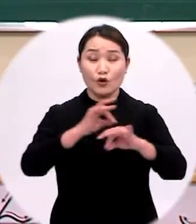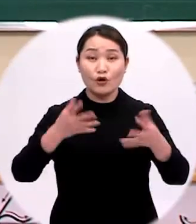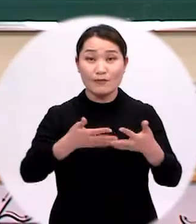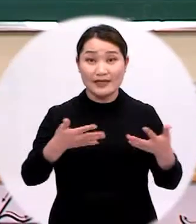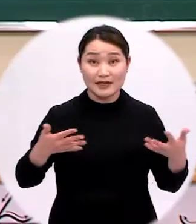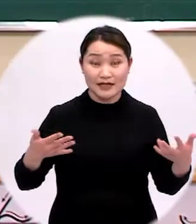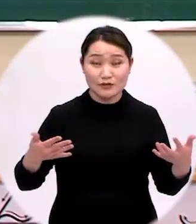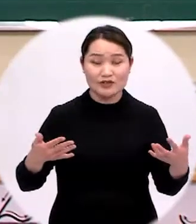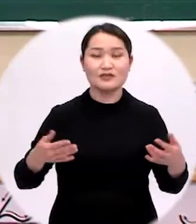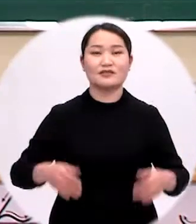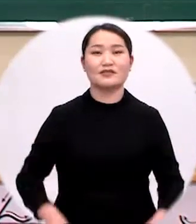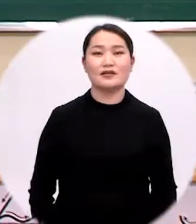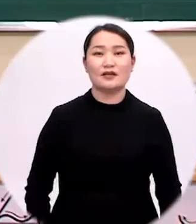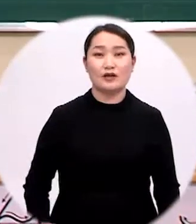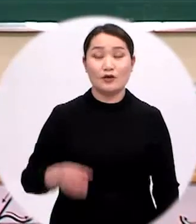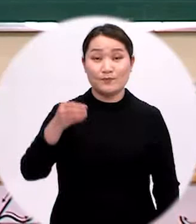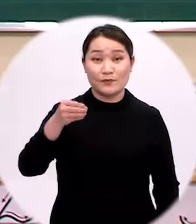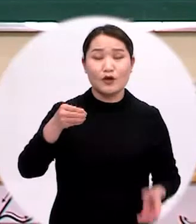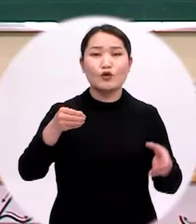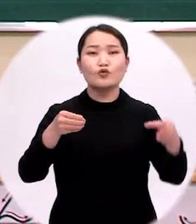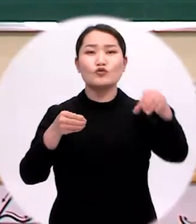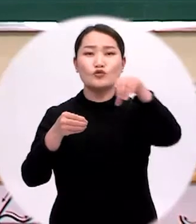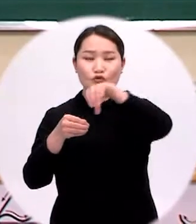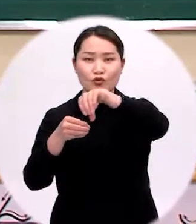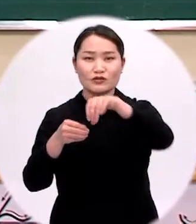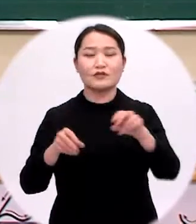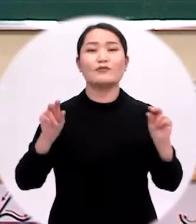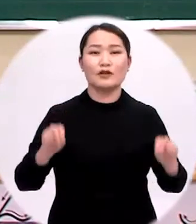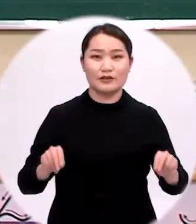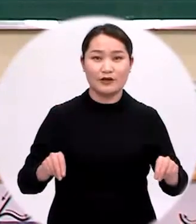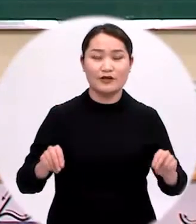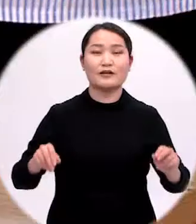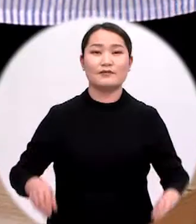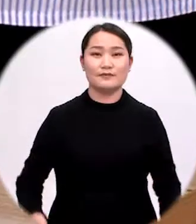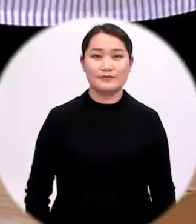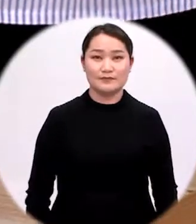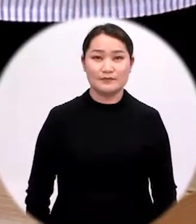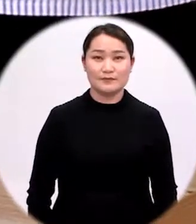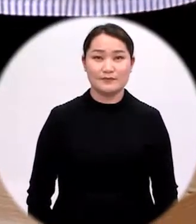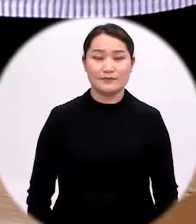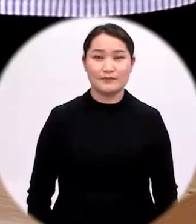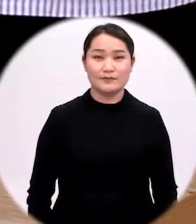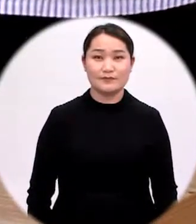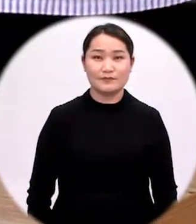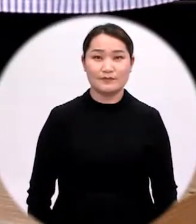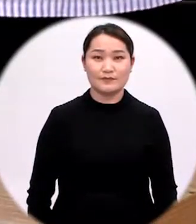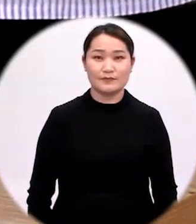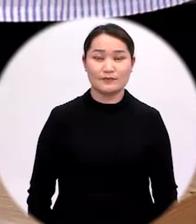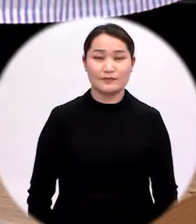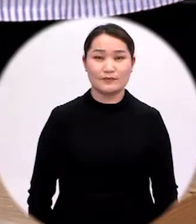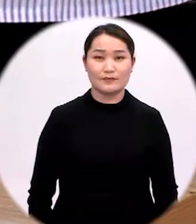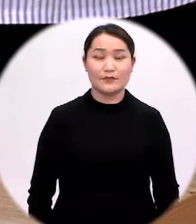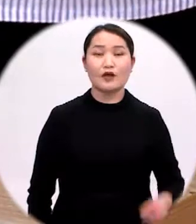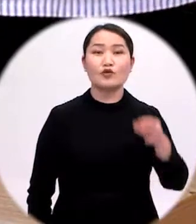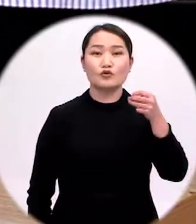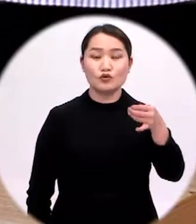ийм хуурай, үүрмэг зүйлсийг ч гэсэн нэг савнаас нөгөө сав руу юулэхдээ асгахгүй тулд юулүр